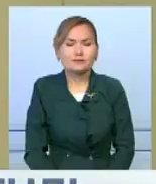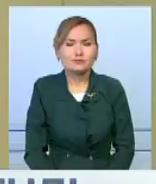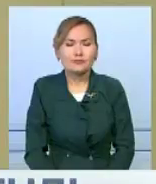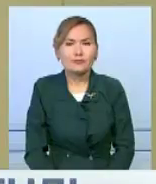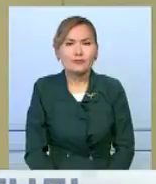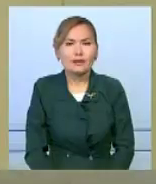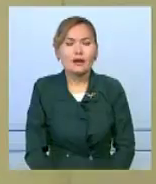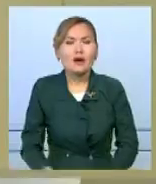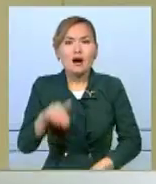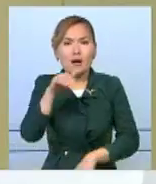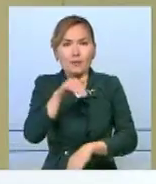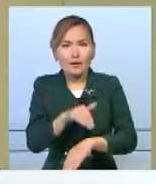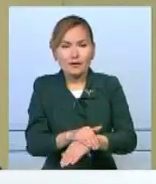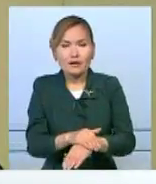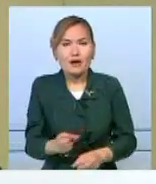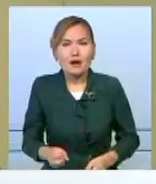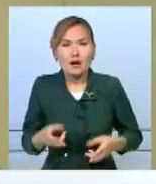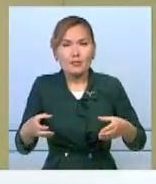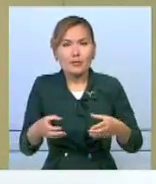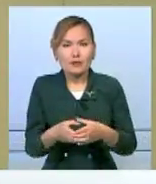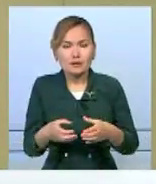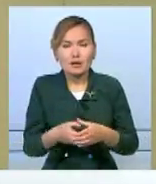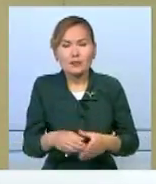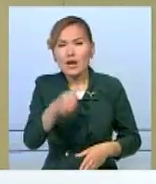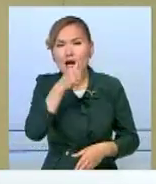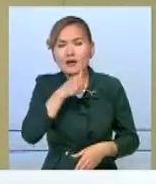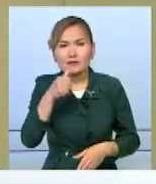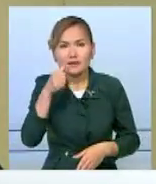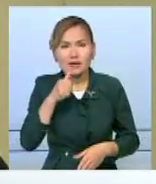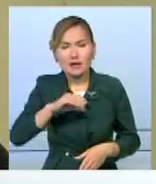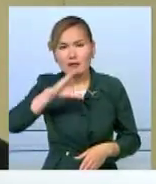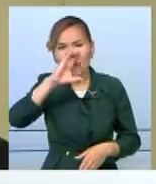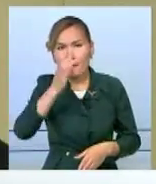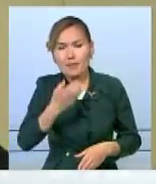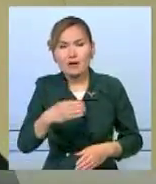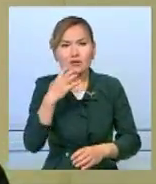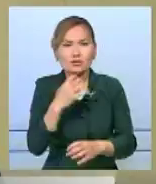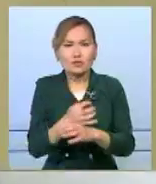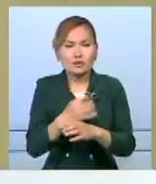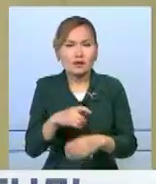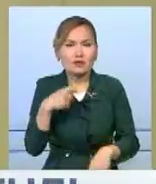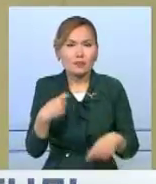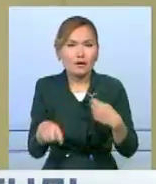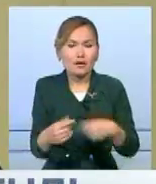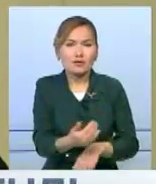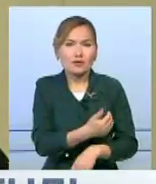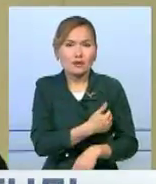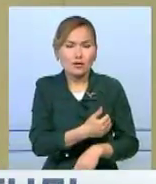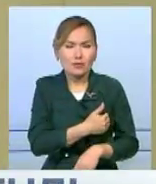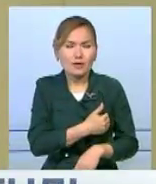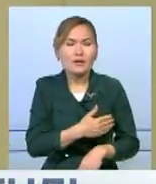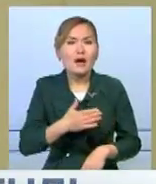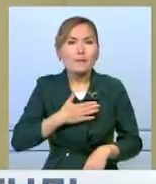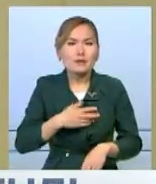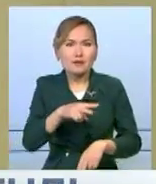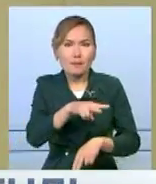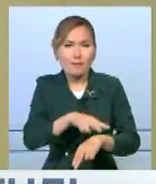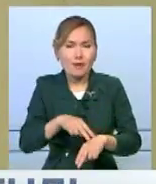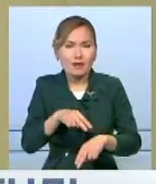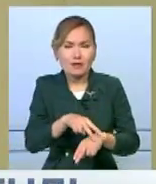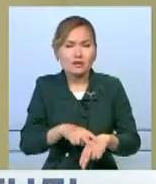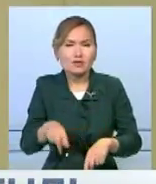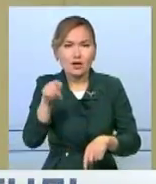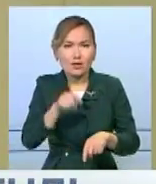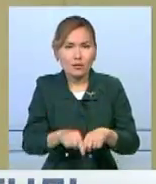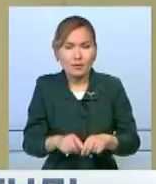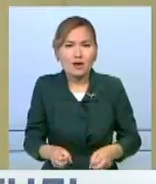Алдын ала мәлімет бойынша қаскөйлер контрабандалық тауарды осы Гонконгта сатуды жоспарлаған. Алайда көп жылдық тәжірибемізге сүйене отырып, піл сүйегіне